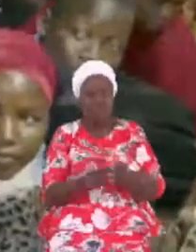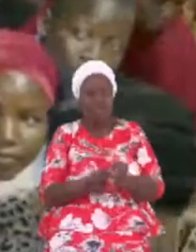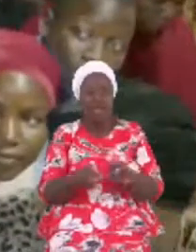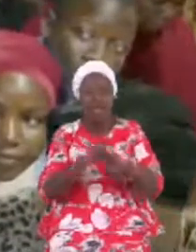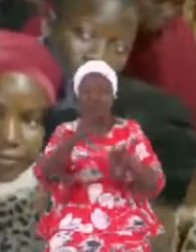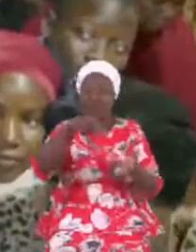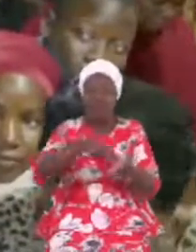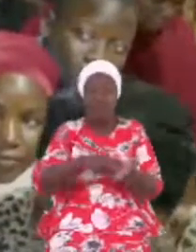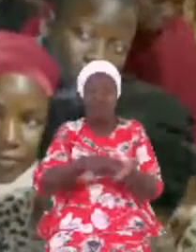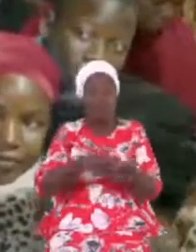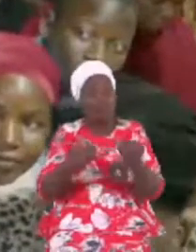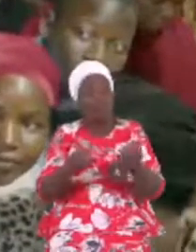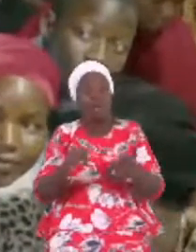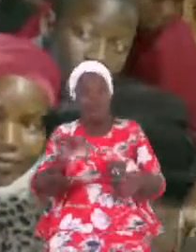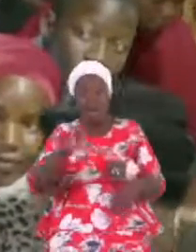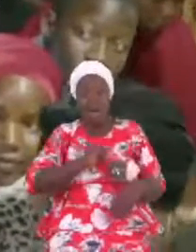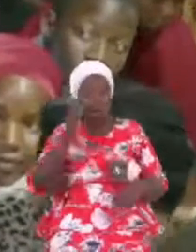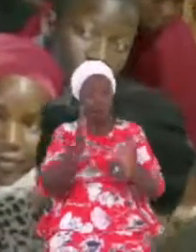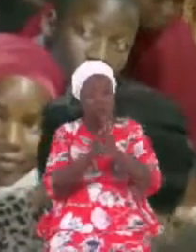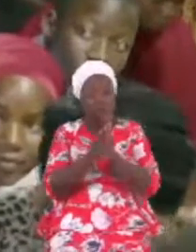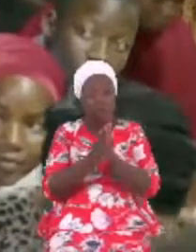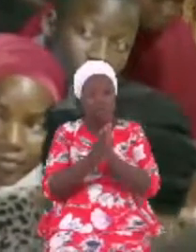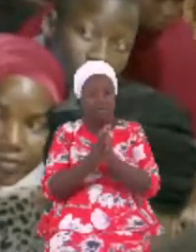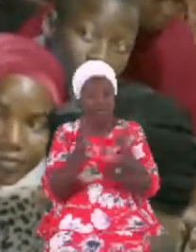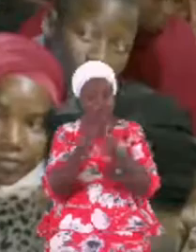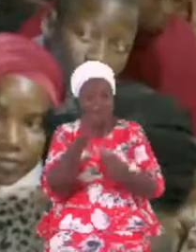Comme tu es debout, je vais prier avec toi.